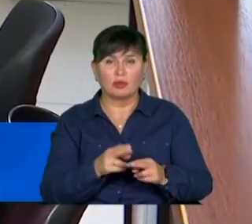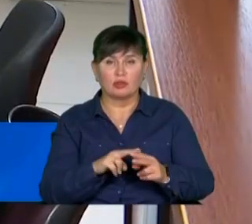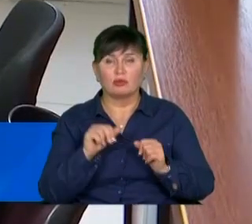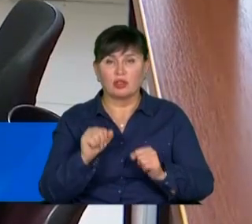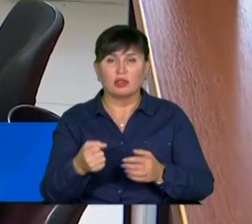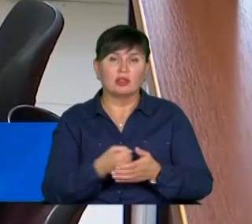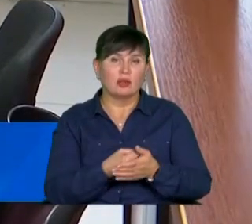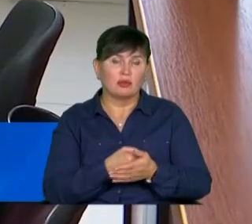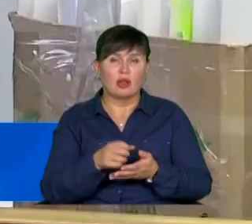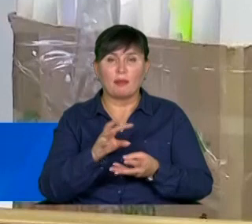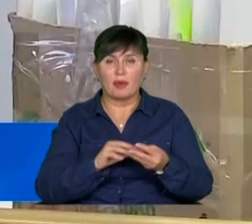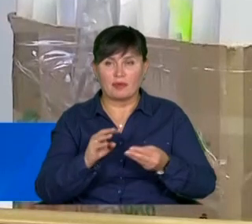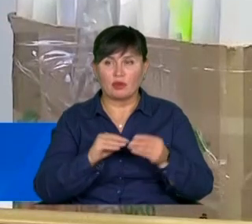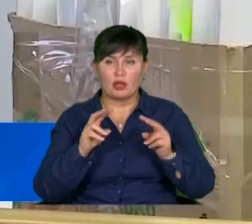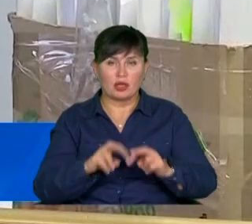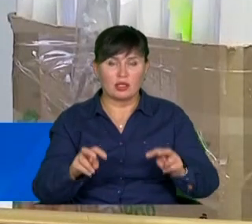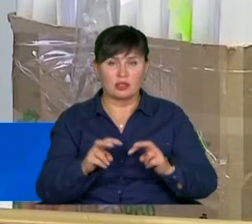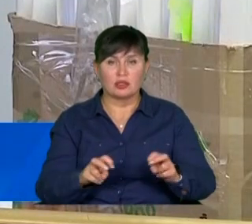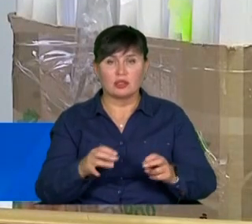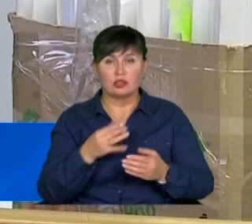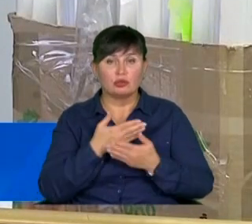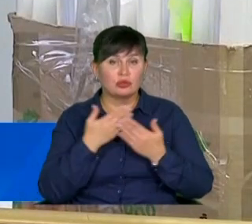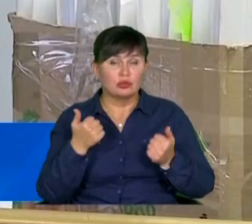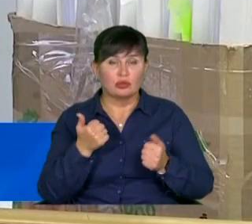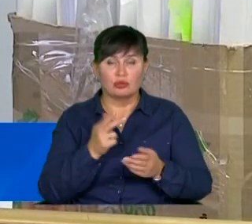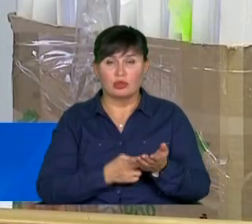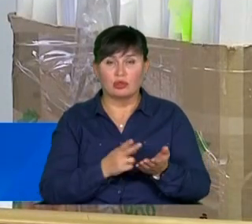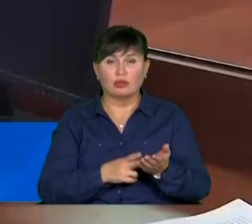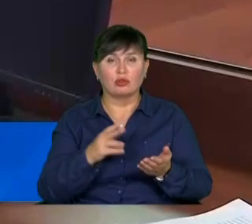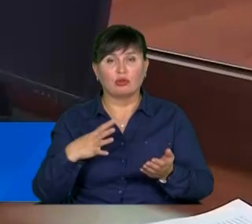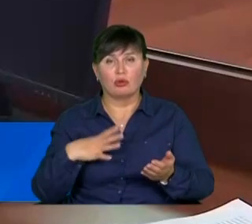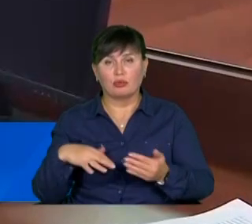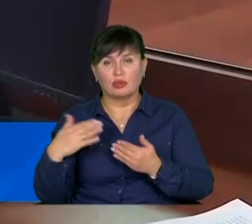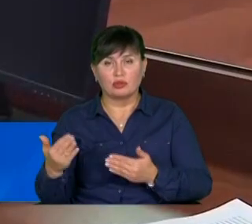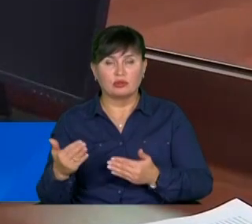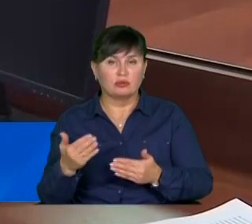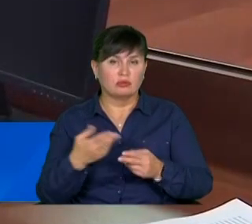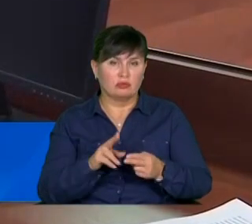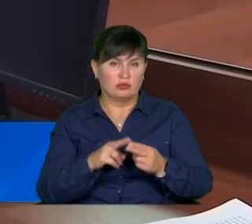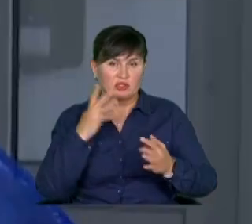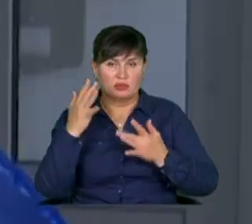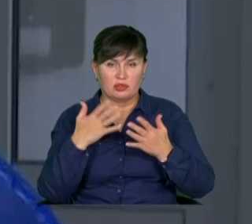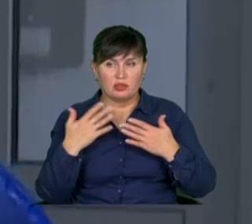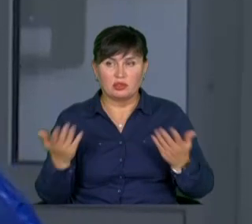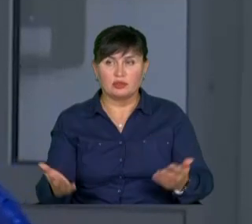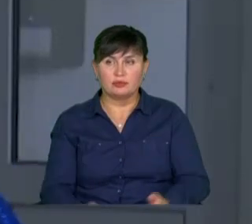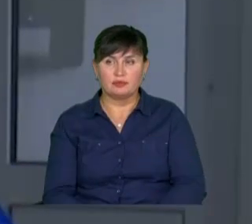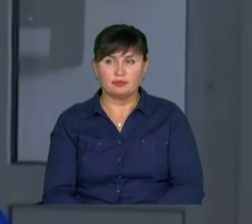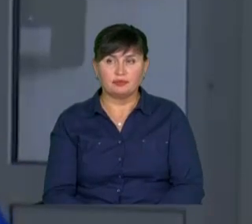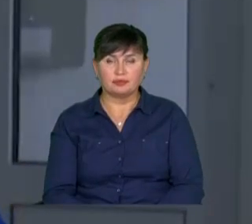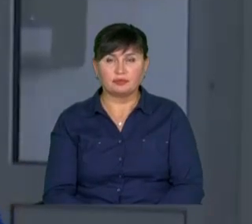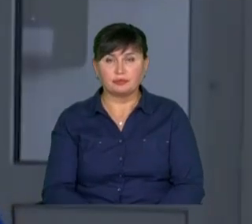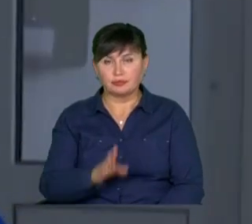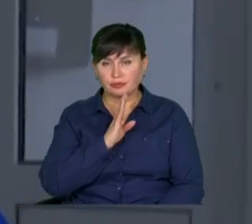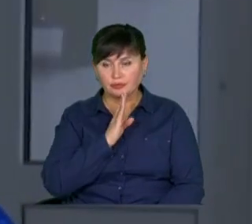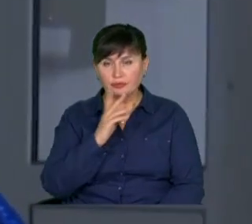адвокаты добиваются повторного расследования из-за отсутствия улик. Но потерпевшая сторона не видит в этом смысла. Девочка его опознала